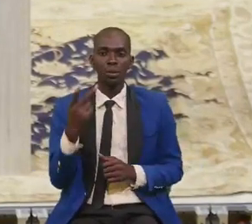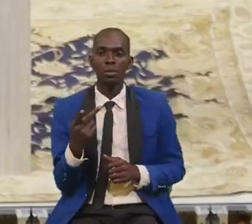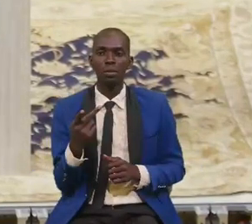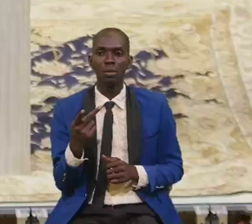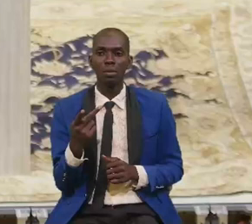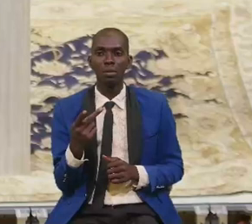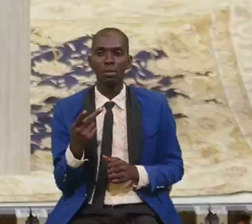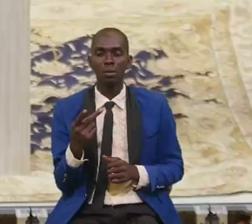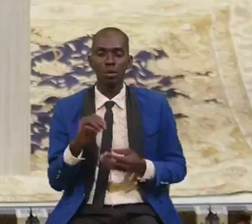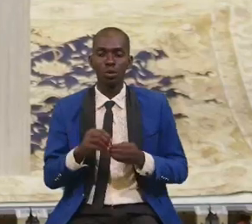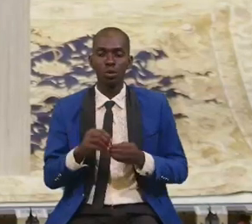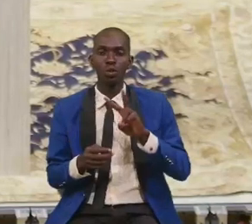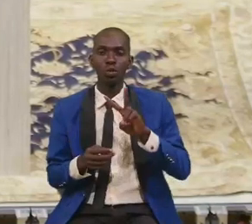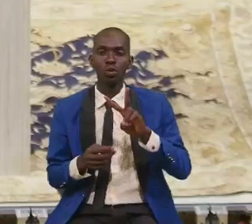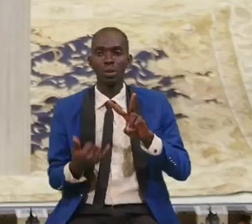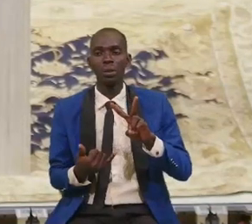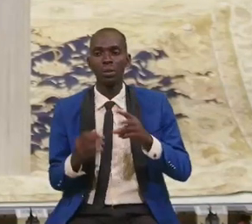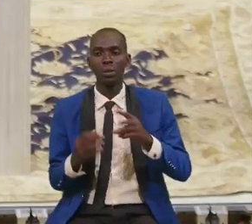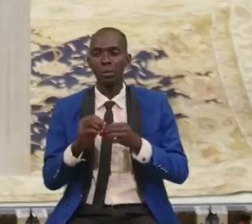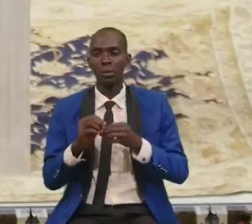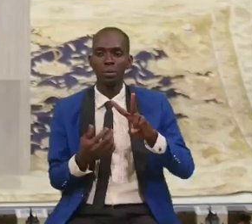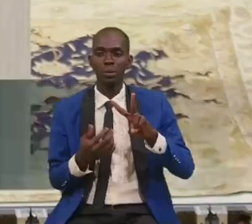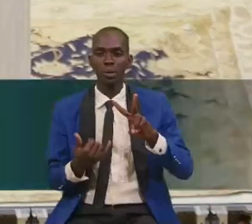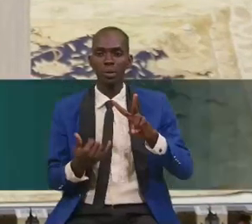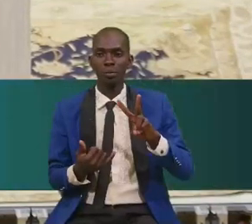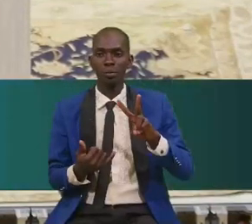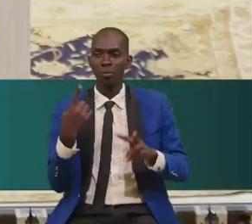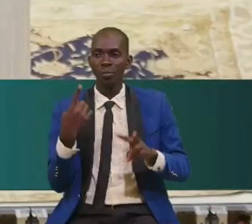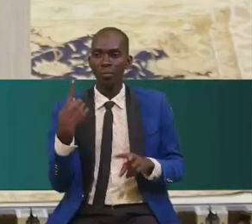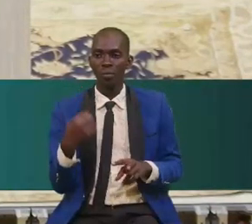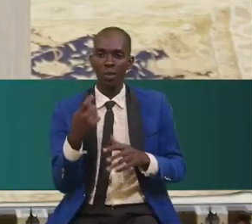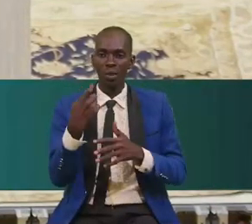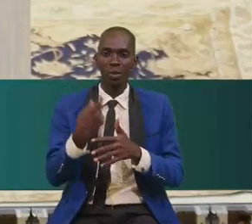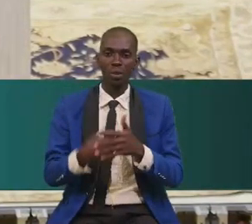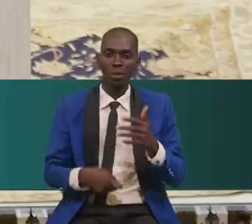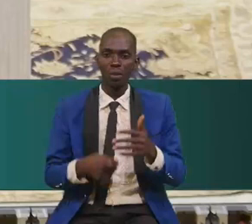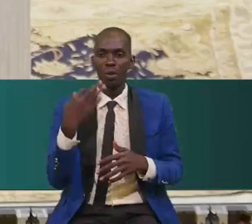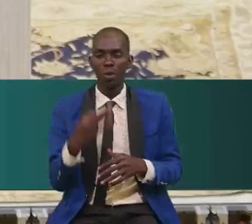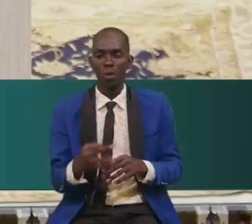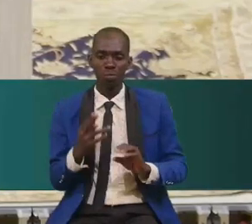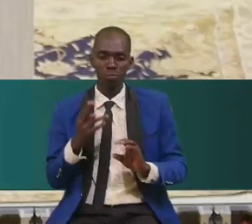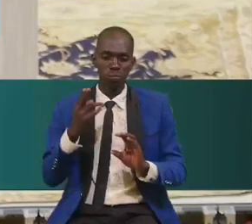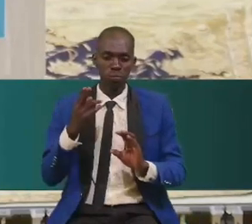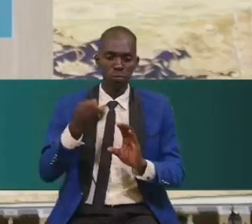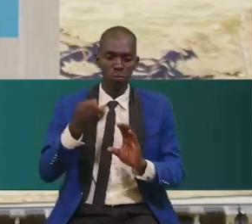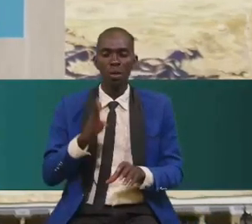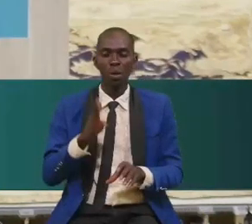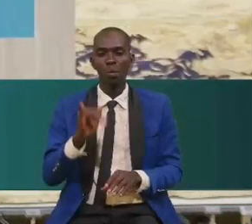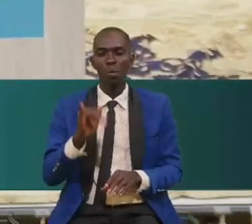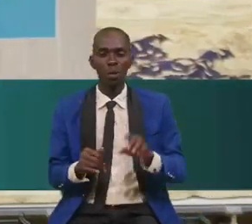Deuxième élément, le prix de la participation des ambassadeurs